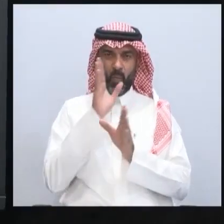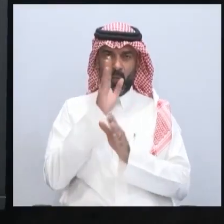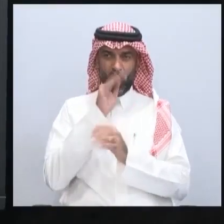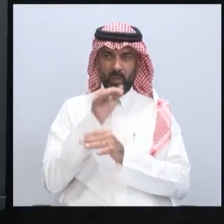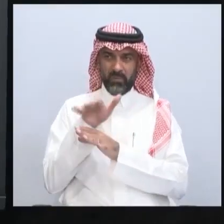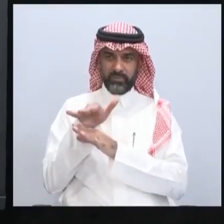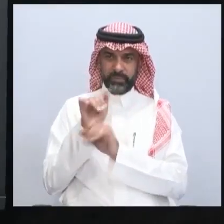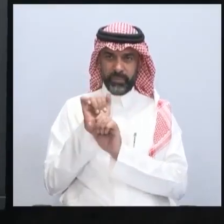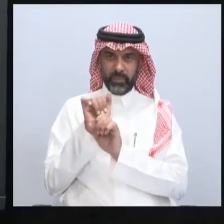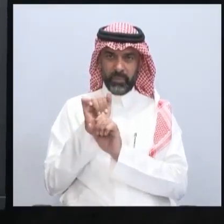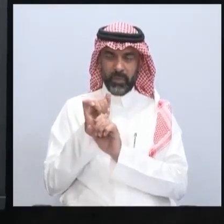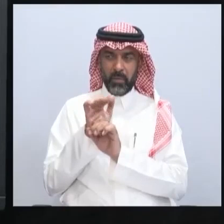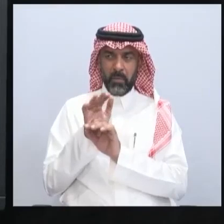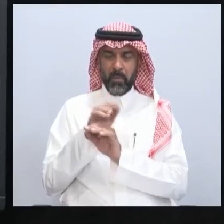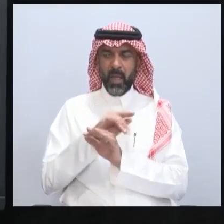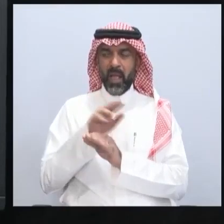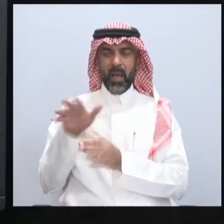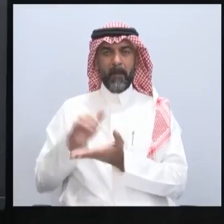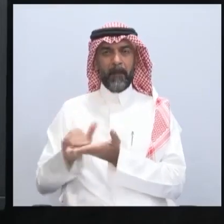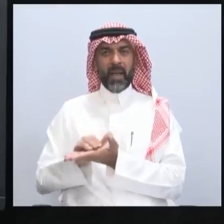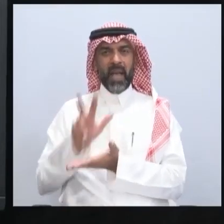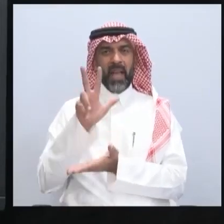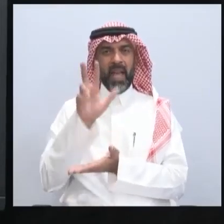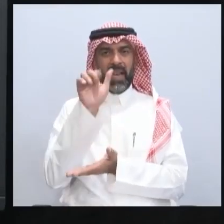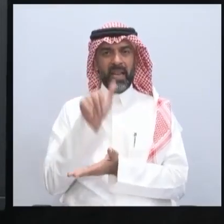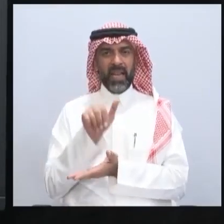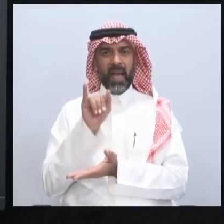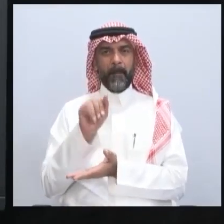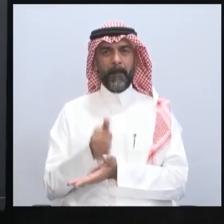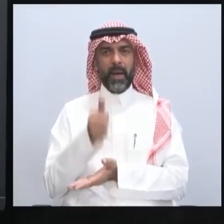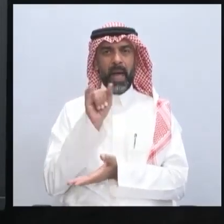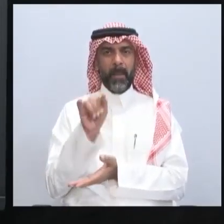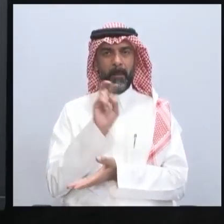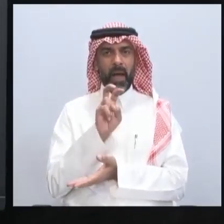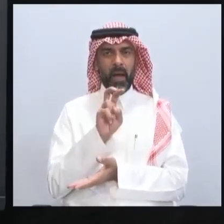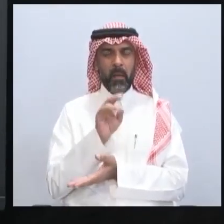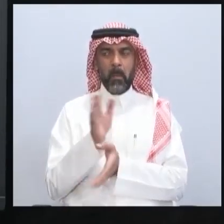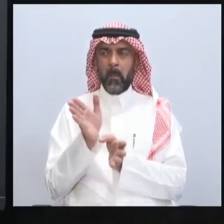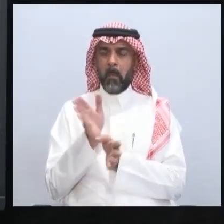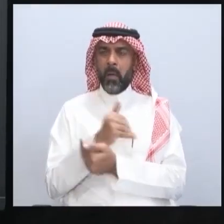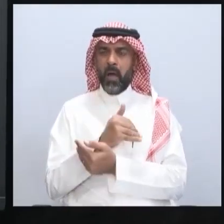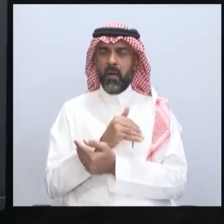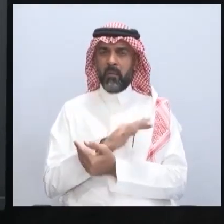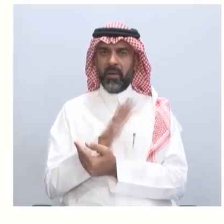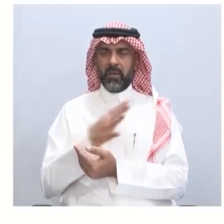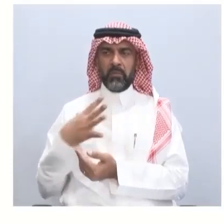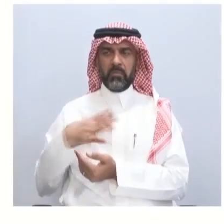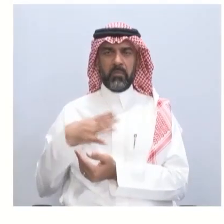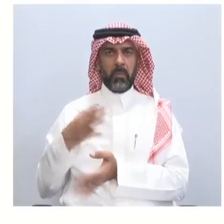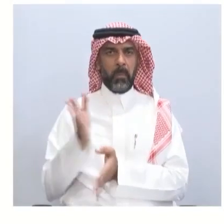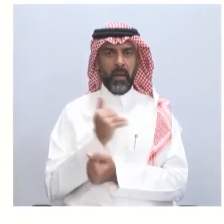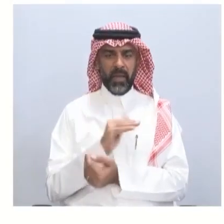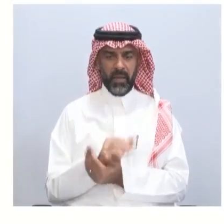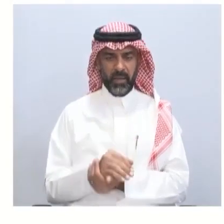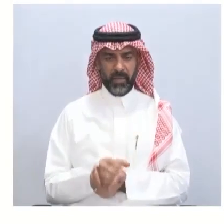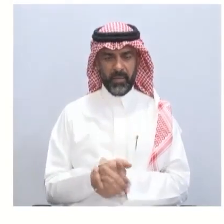التاريخ وتوالي تاريخا بعد تاريخ واحداثا بعد احداث لابد ان نركز فيها ابنائي وبناتي الطلاب